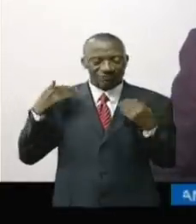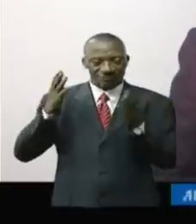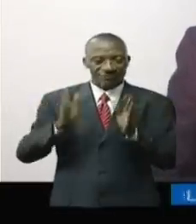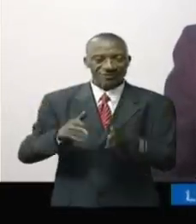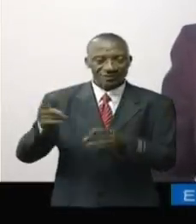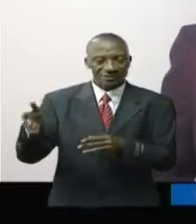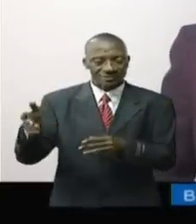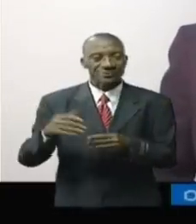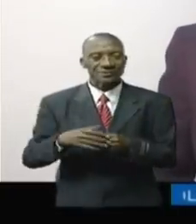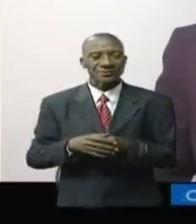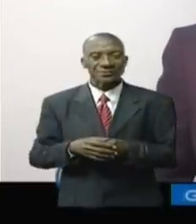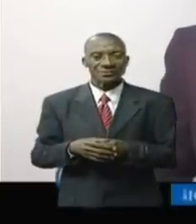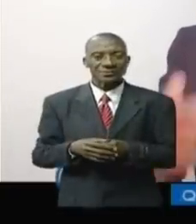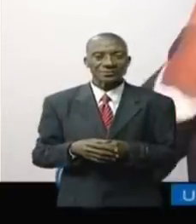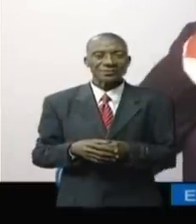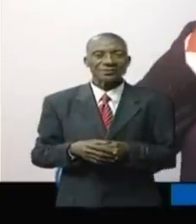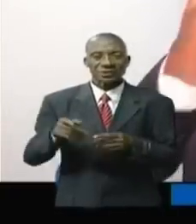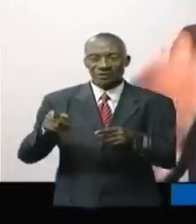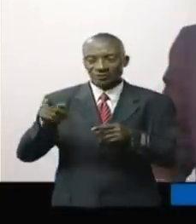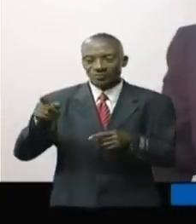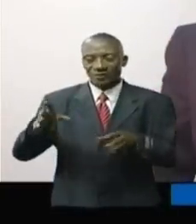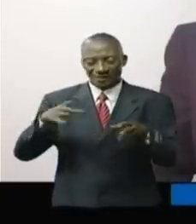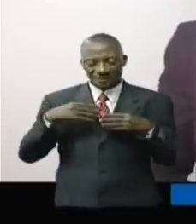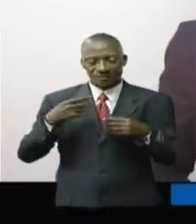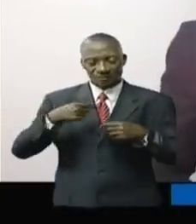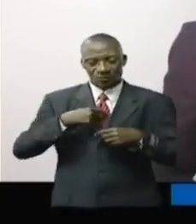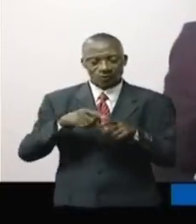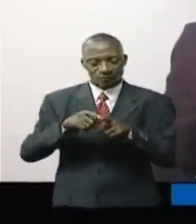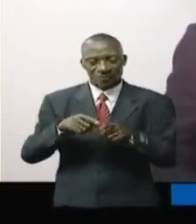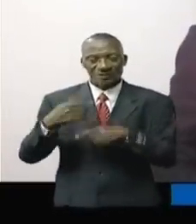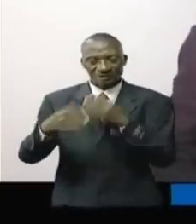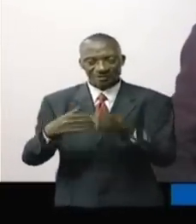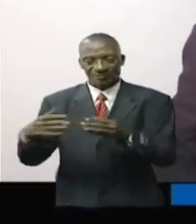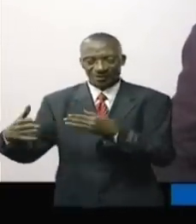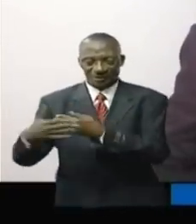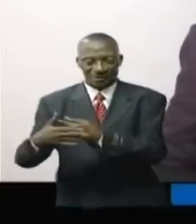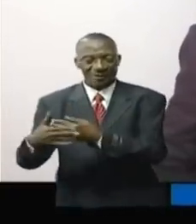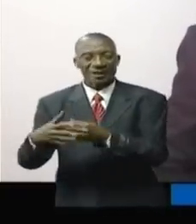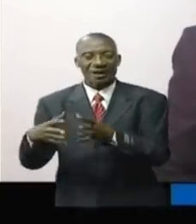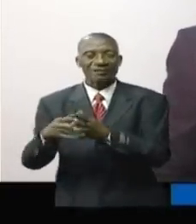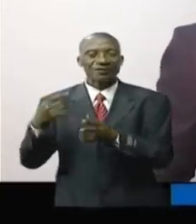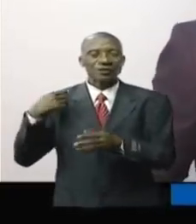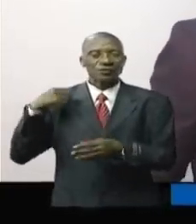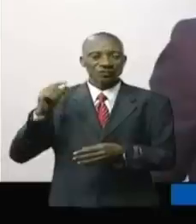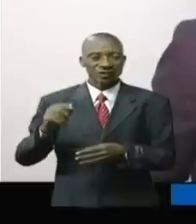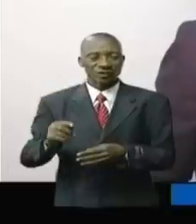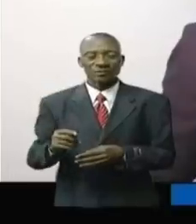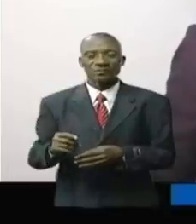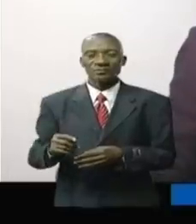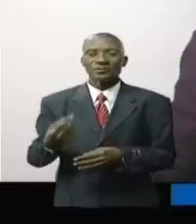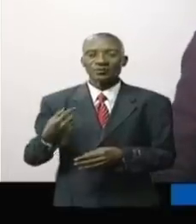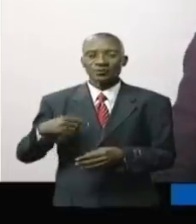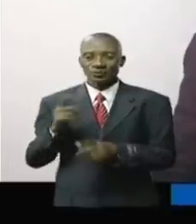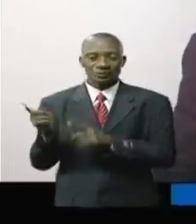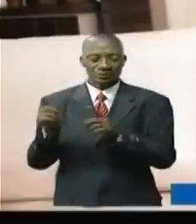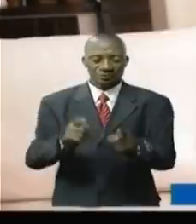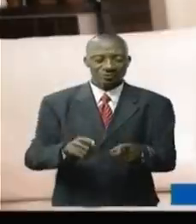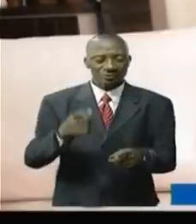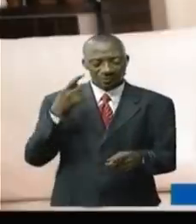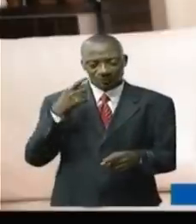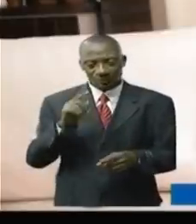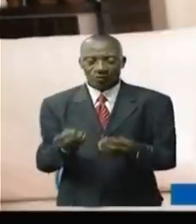que je sois son colistier. Et voilà, nous sommes venus pour apporter un plus ou pour apporter une pierre à